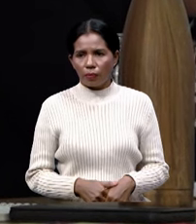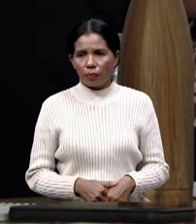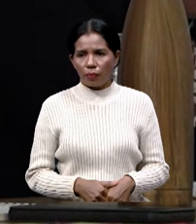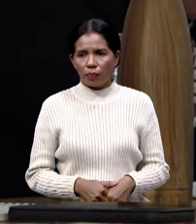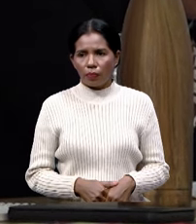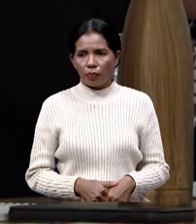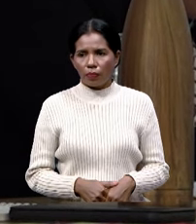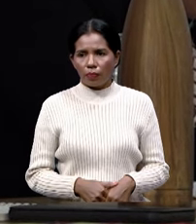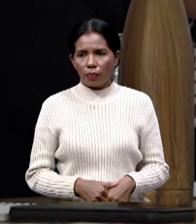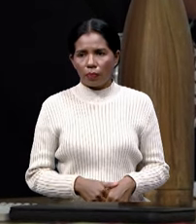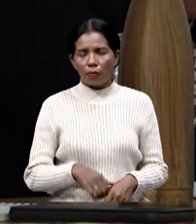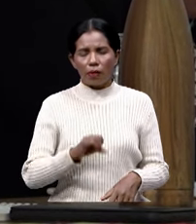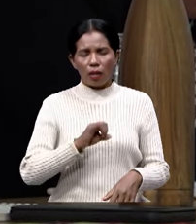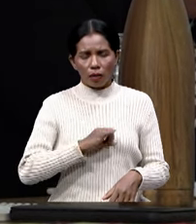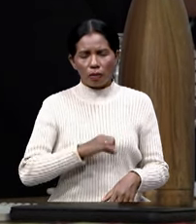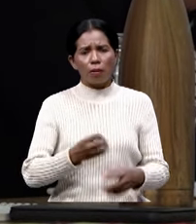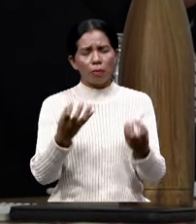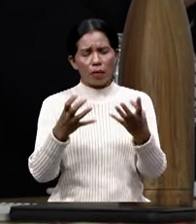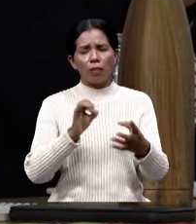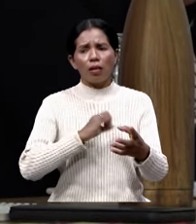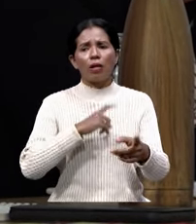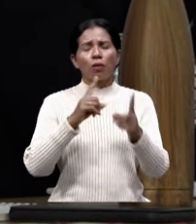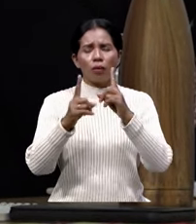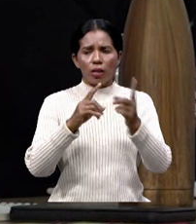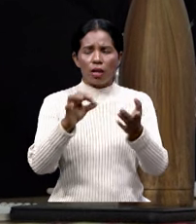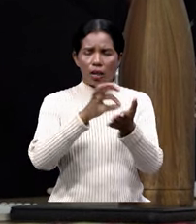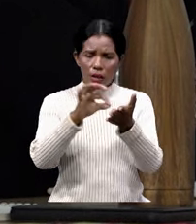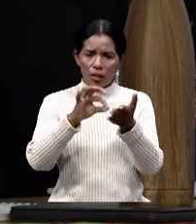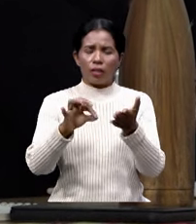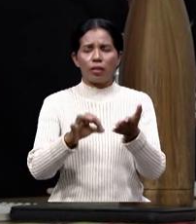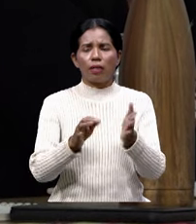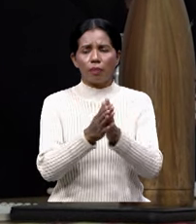Aku dah lahir, aku dah makau dia. Akhir kita.